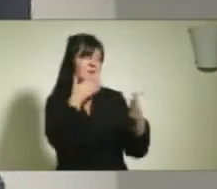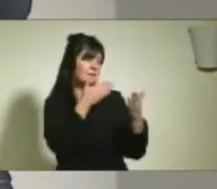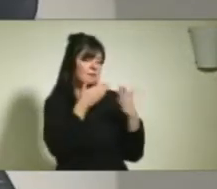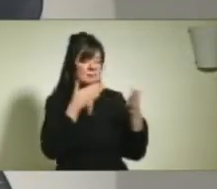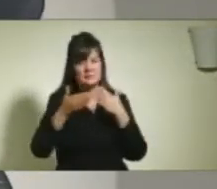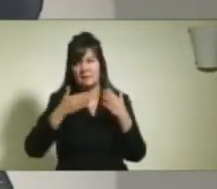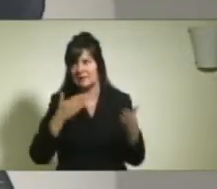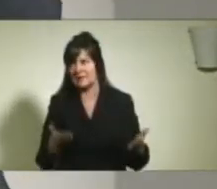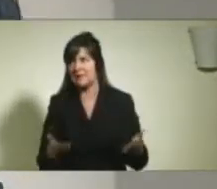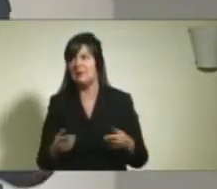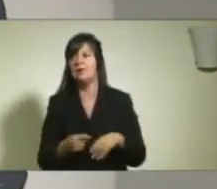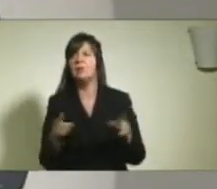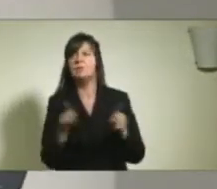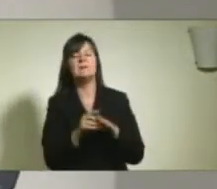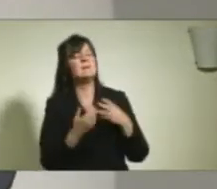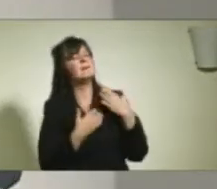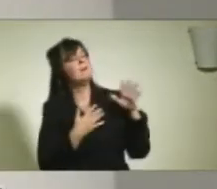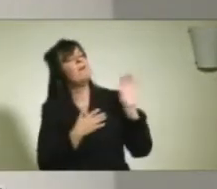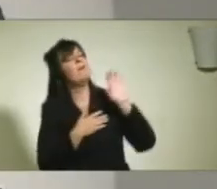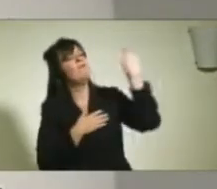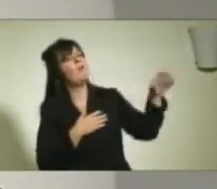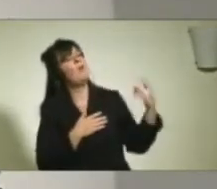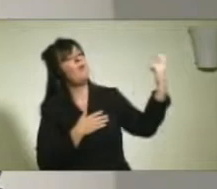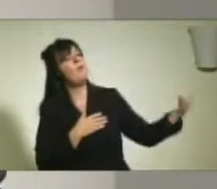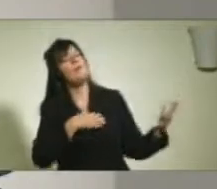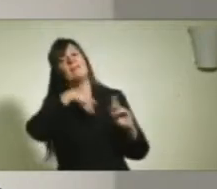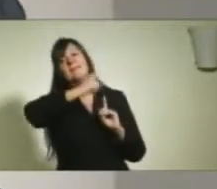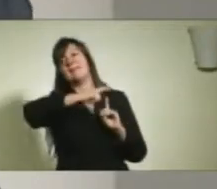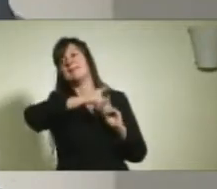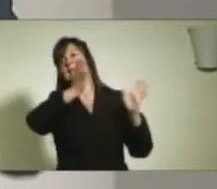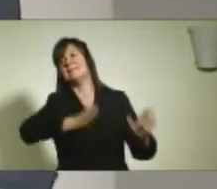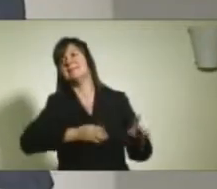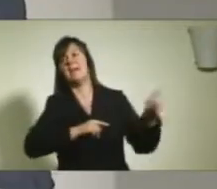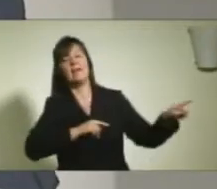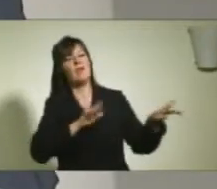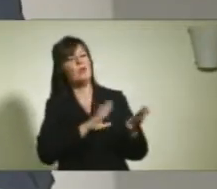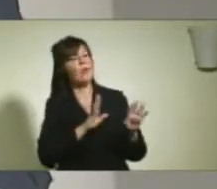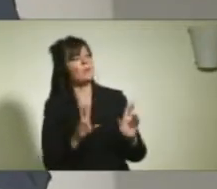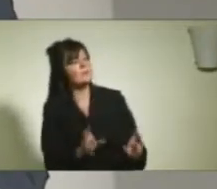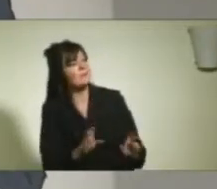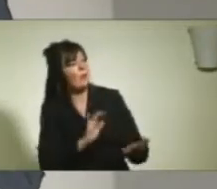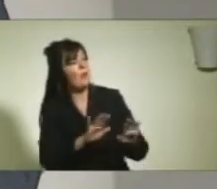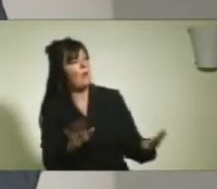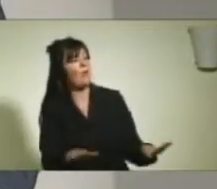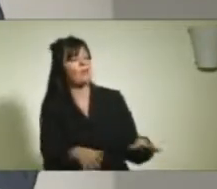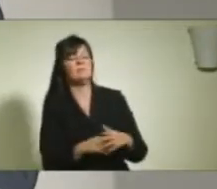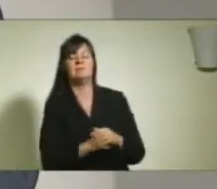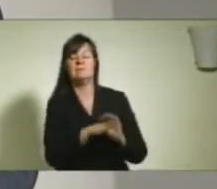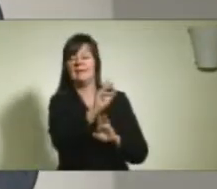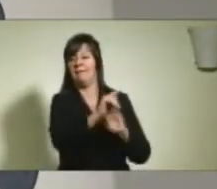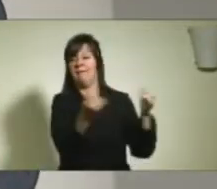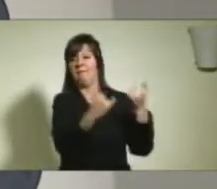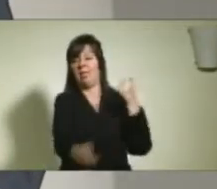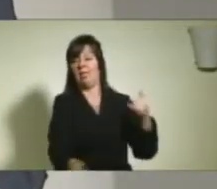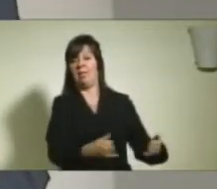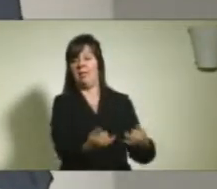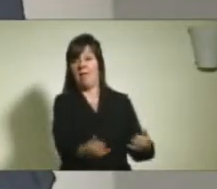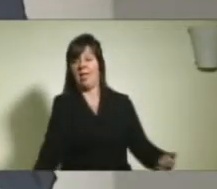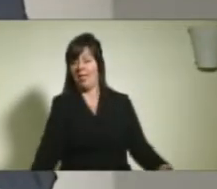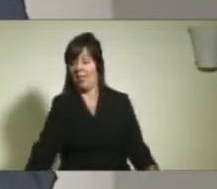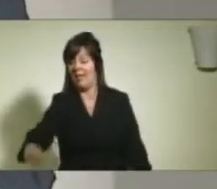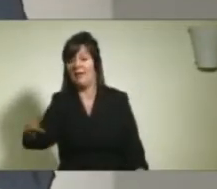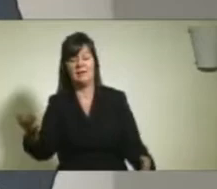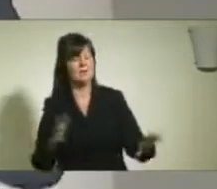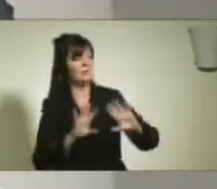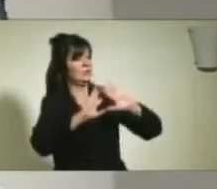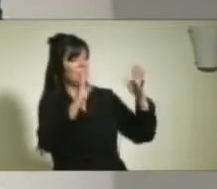important. Merci aux gens derrière avec les machines, avec les appareils et la multitude de fils qu'il y a là. Je